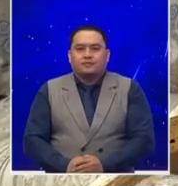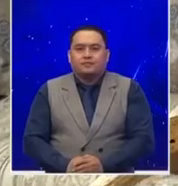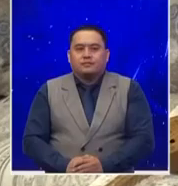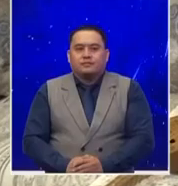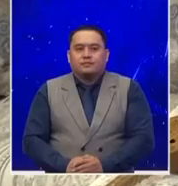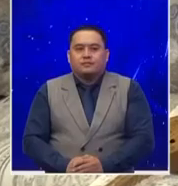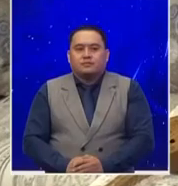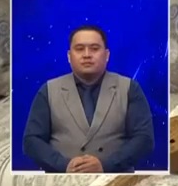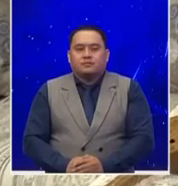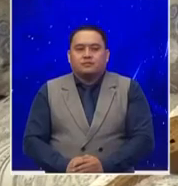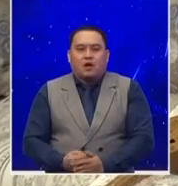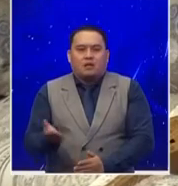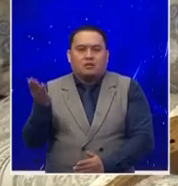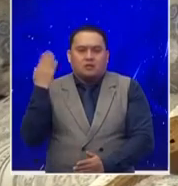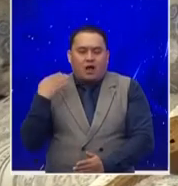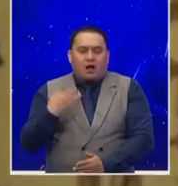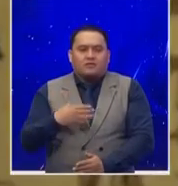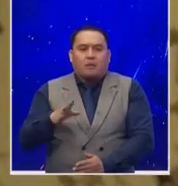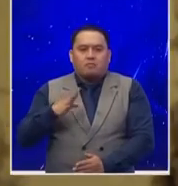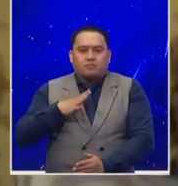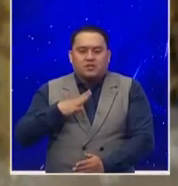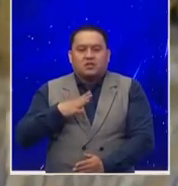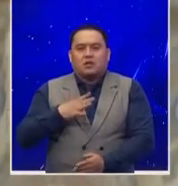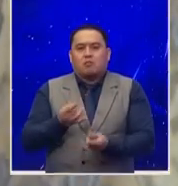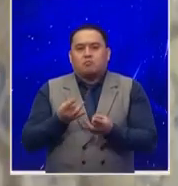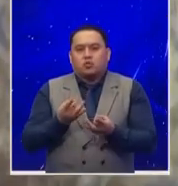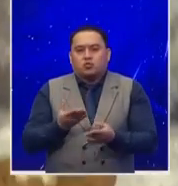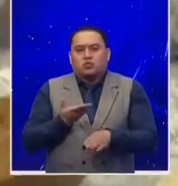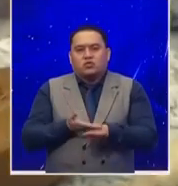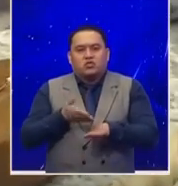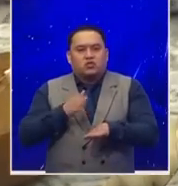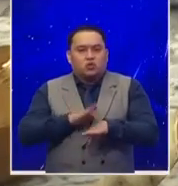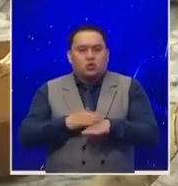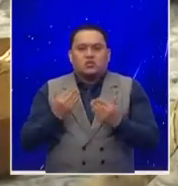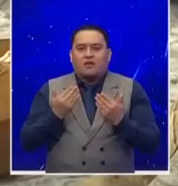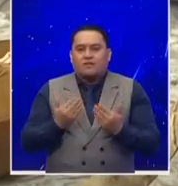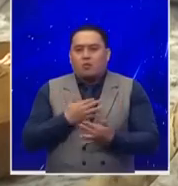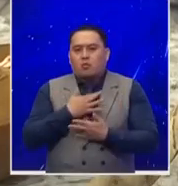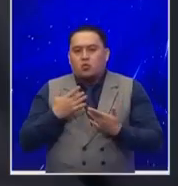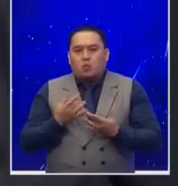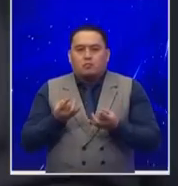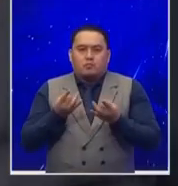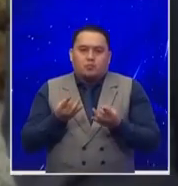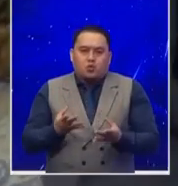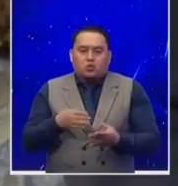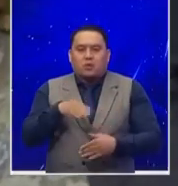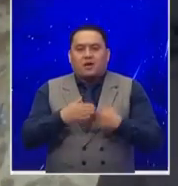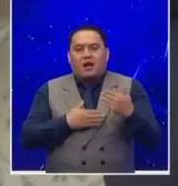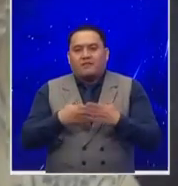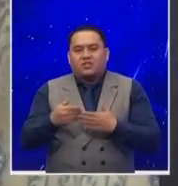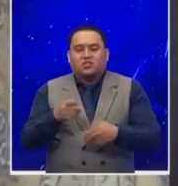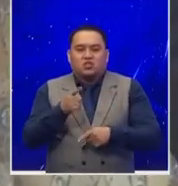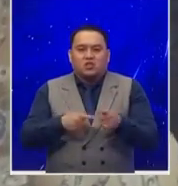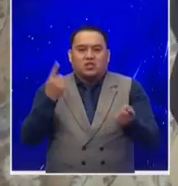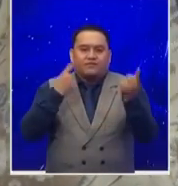В давние времена профессия скорняка-кожевника была очень непростым и тяжелым занятием. В наше время для многих это стало не только профессией, но и